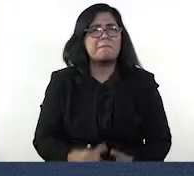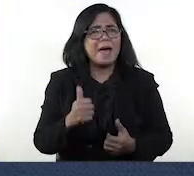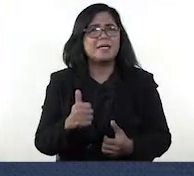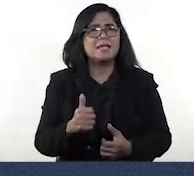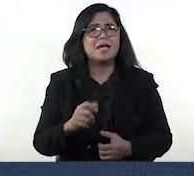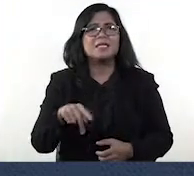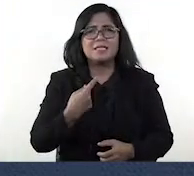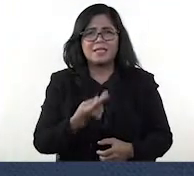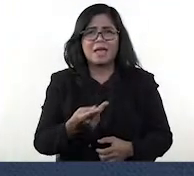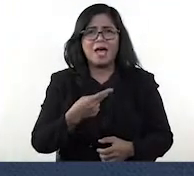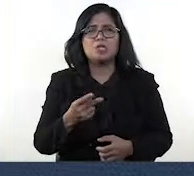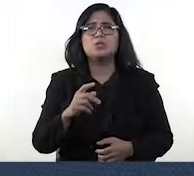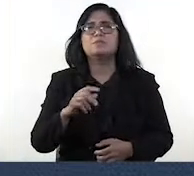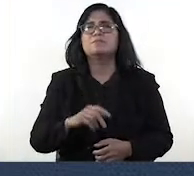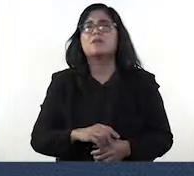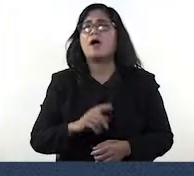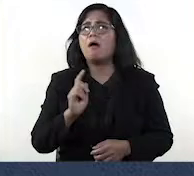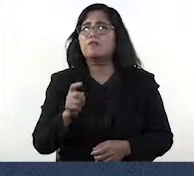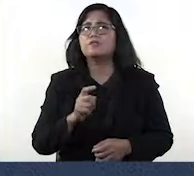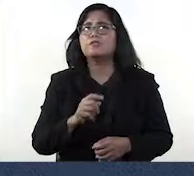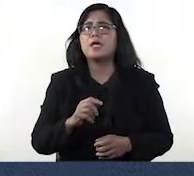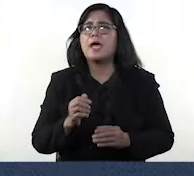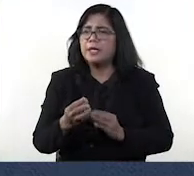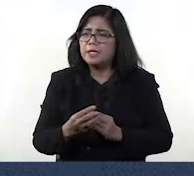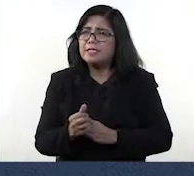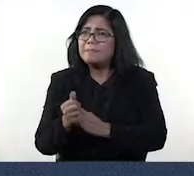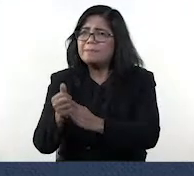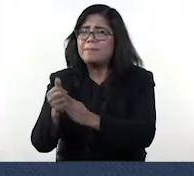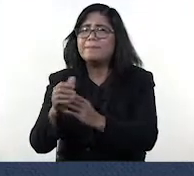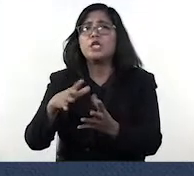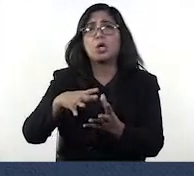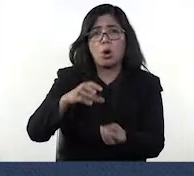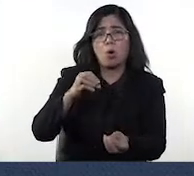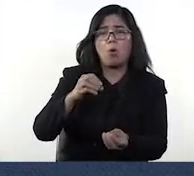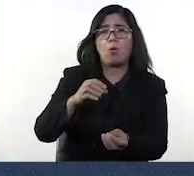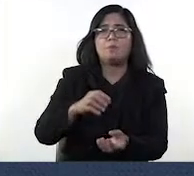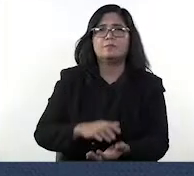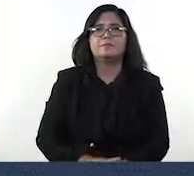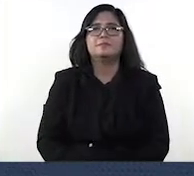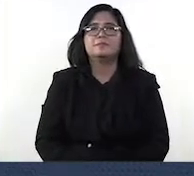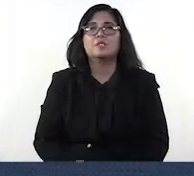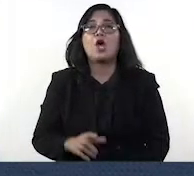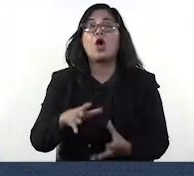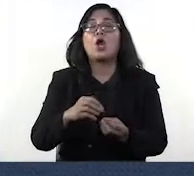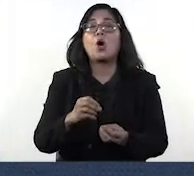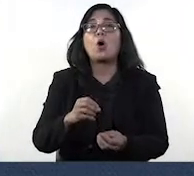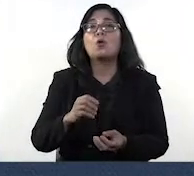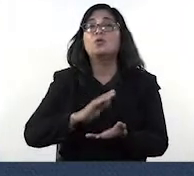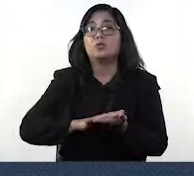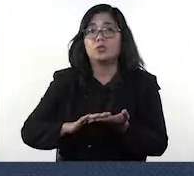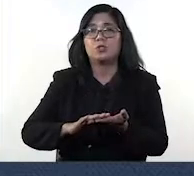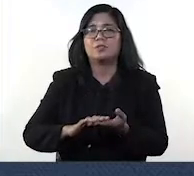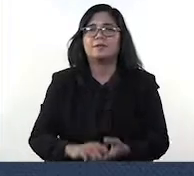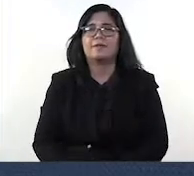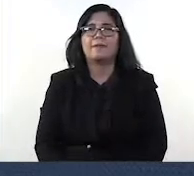Oh baiklah kita juga yang dipimpin oleh roh ciri-ciri bukan sekedar hidup